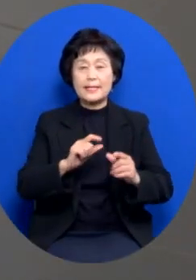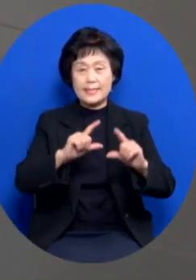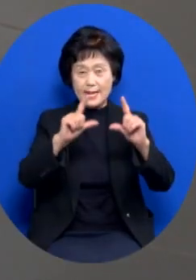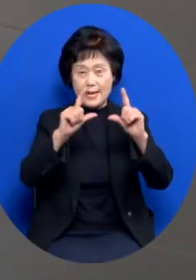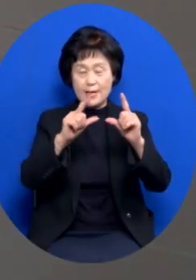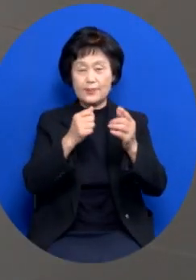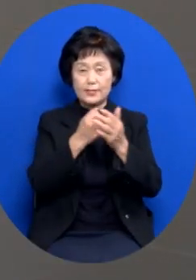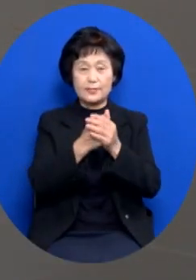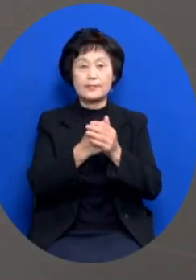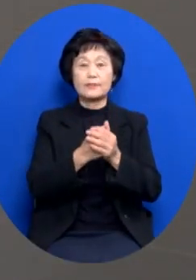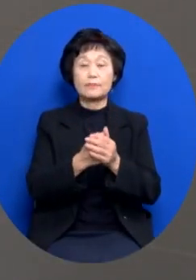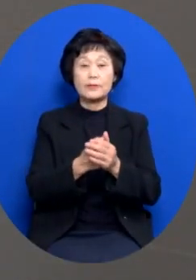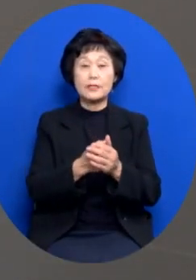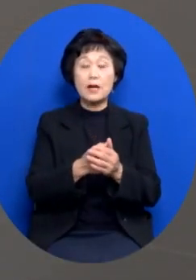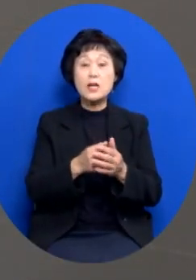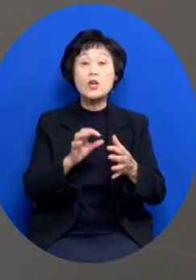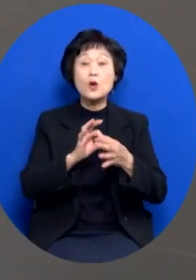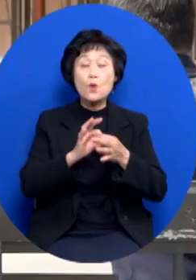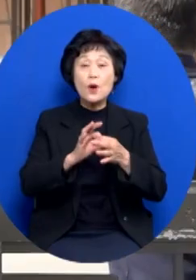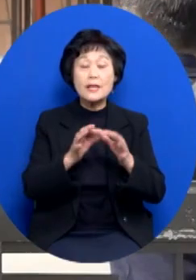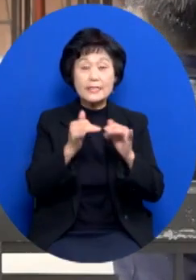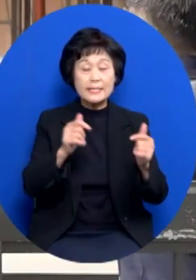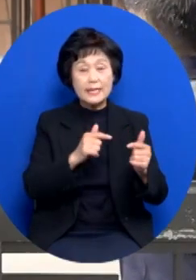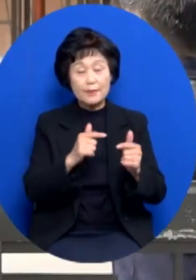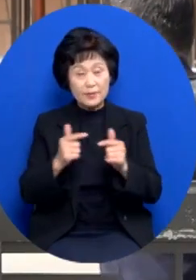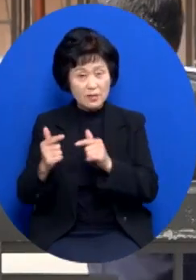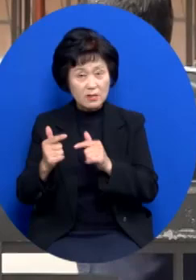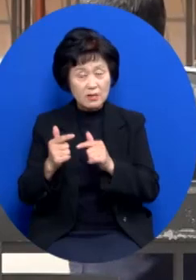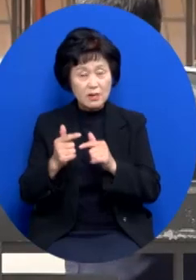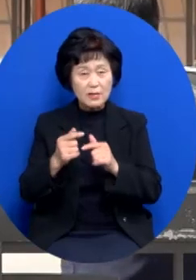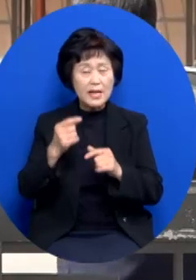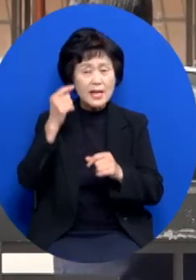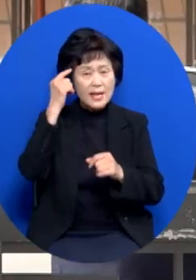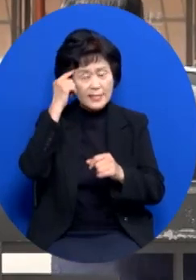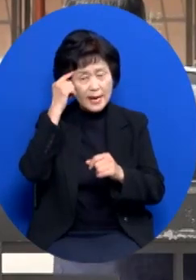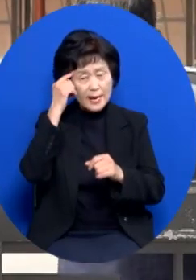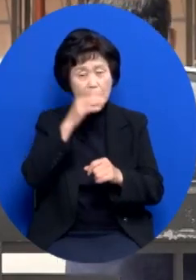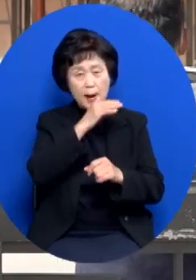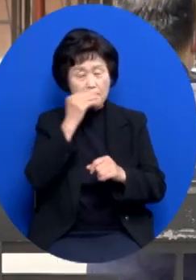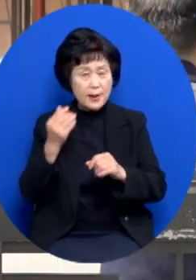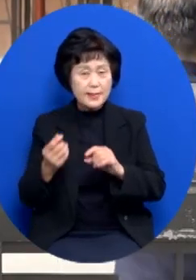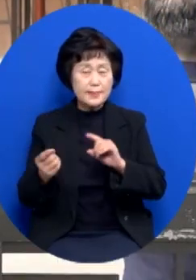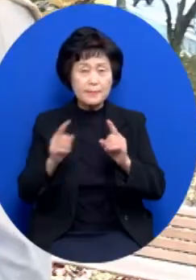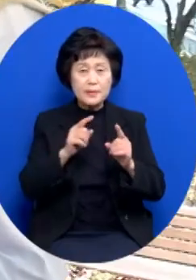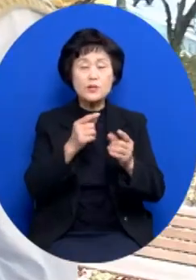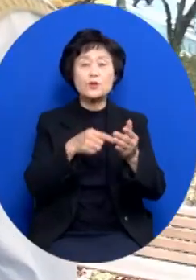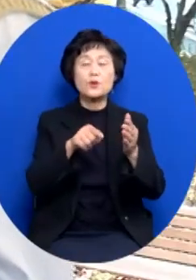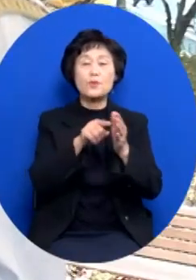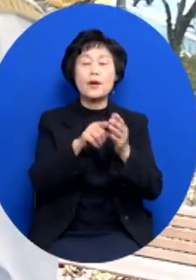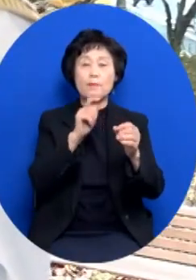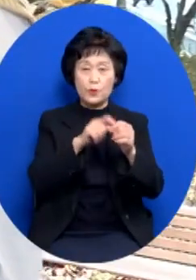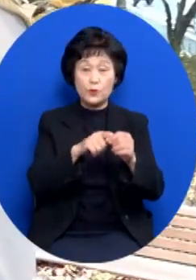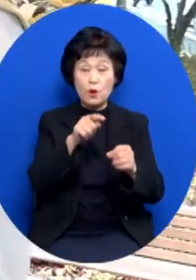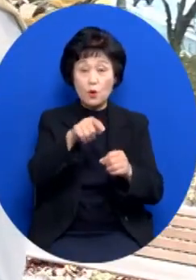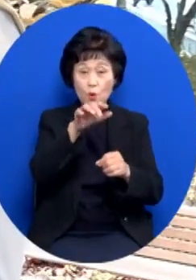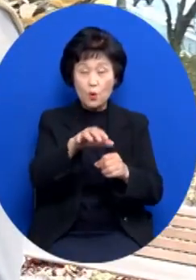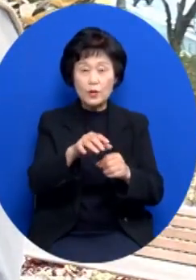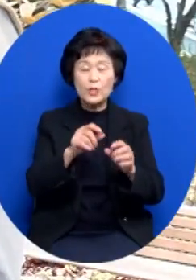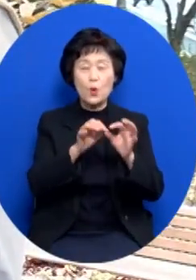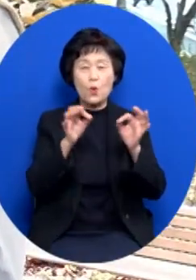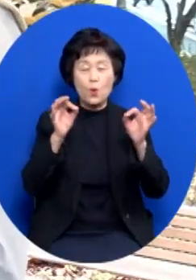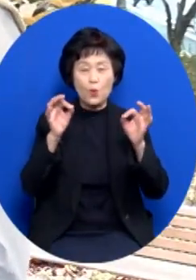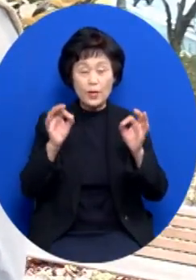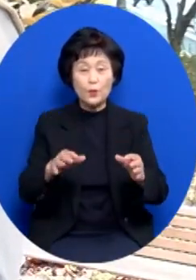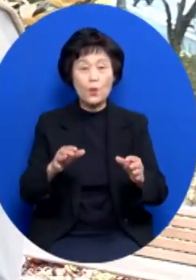정해졌습니다. 교정 관련 종사자들의 사기 진작과 재소자의 갱생의지 촉진이 목적입니다. 교정 현장에 오랜 기간